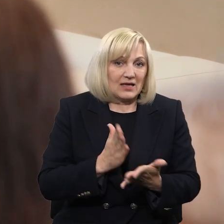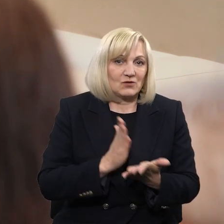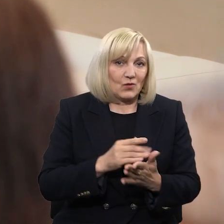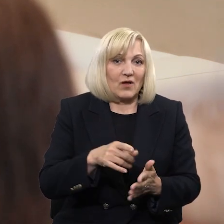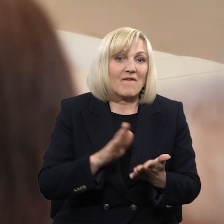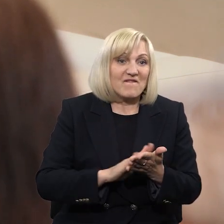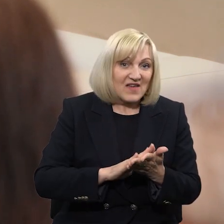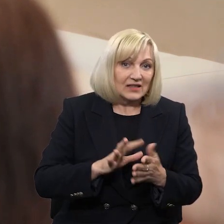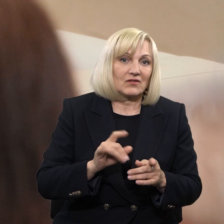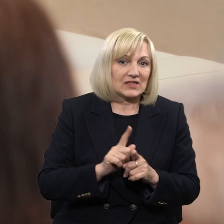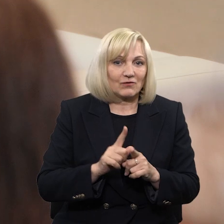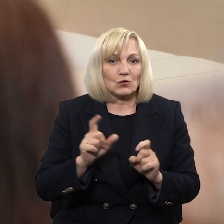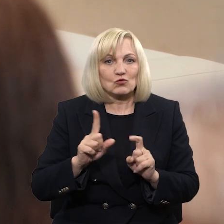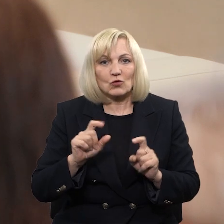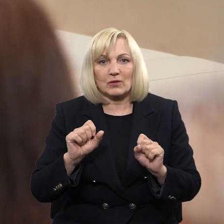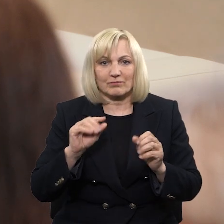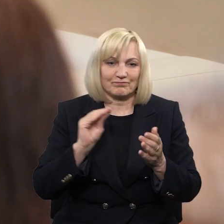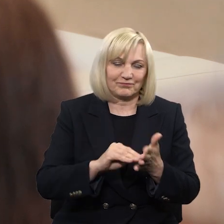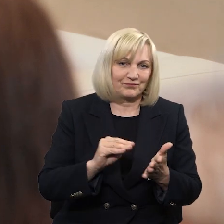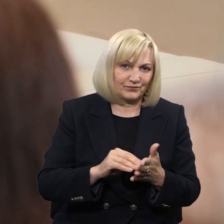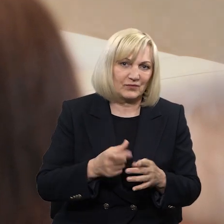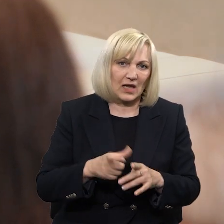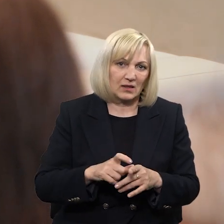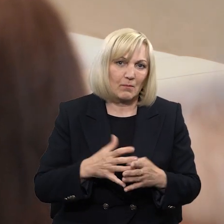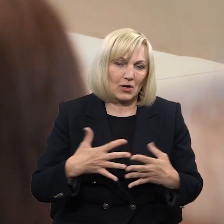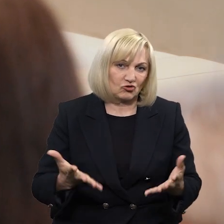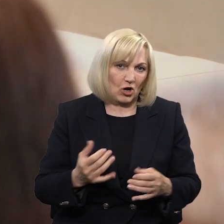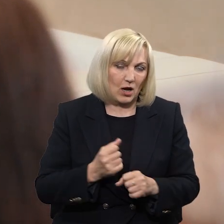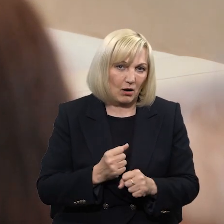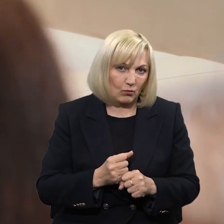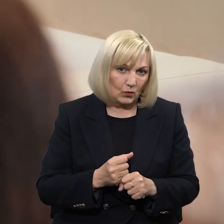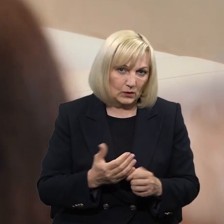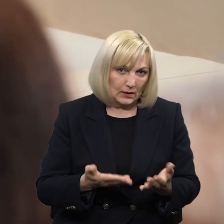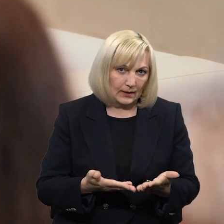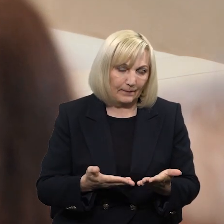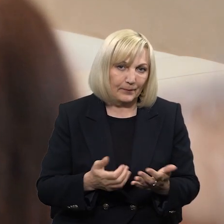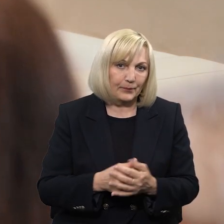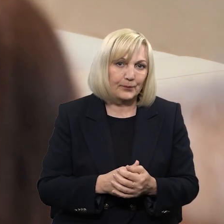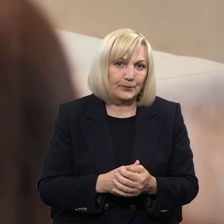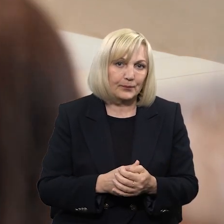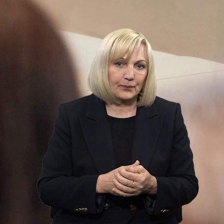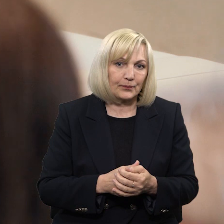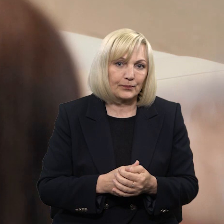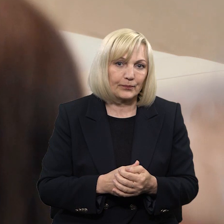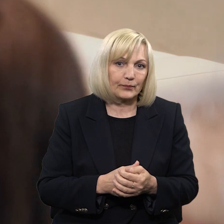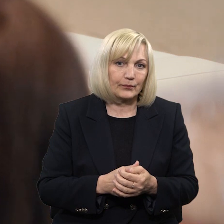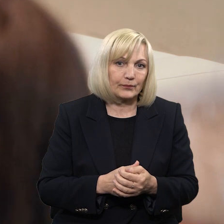фильтры люди все равно умудряются что-нибудь рассказать и это очень большая работа это вот